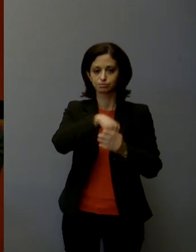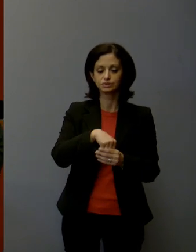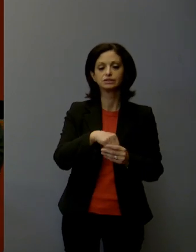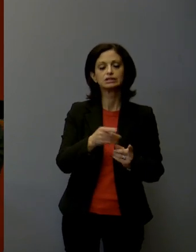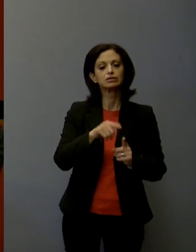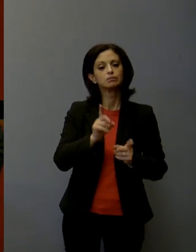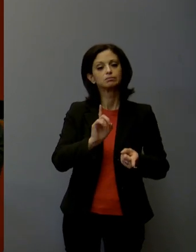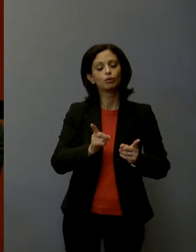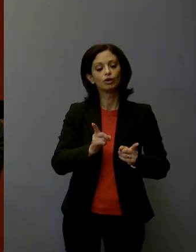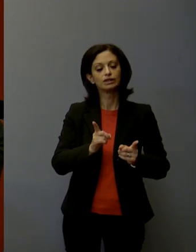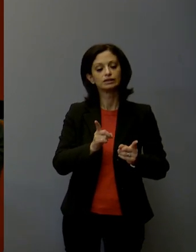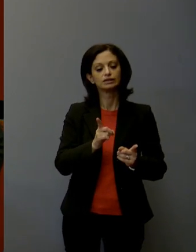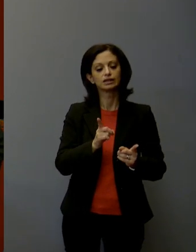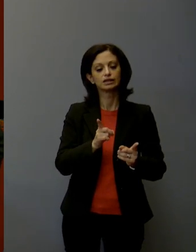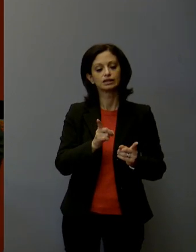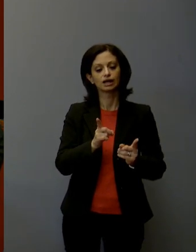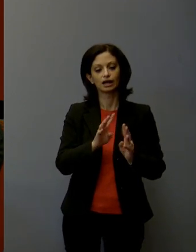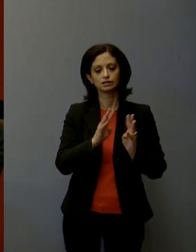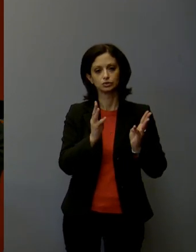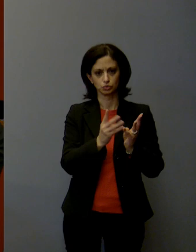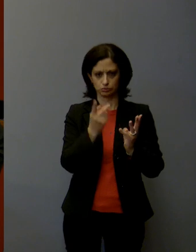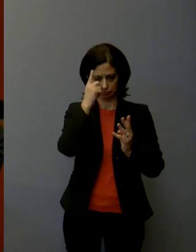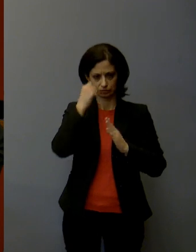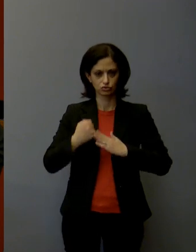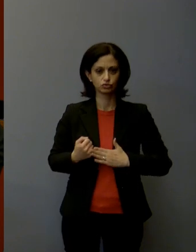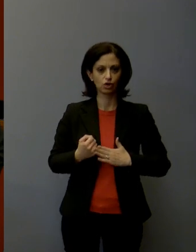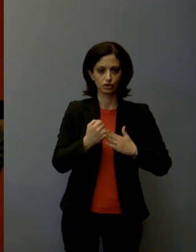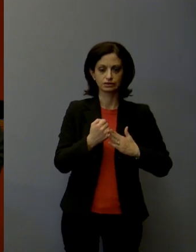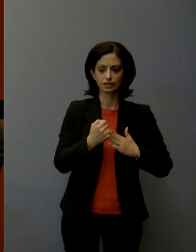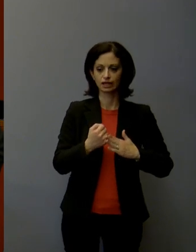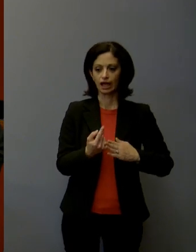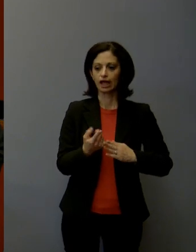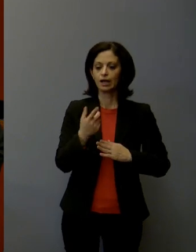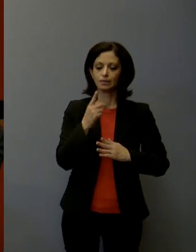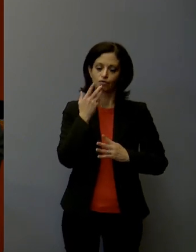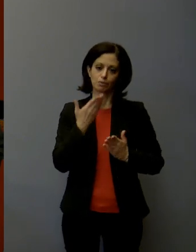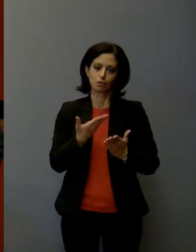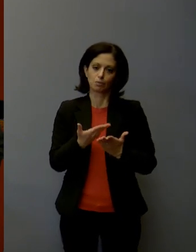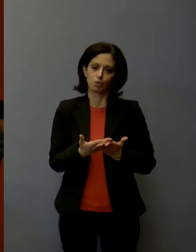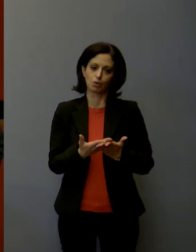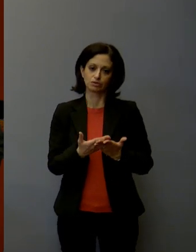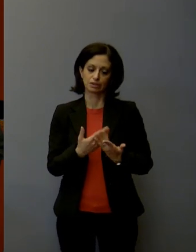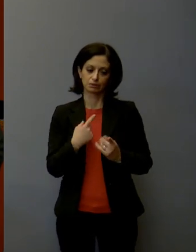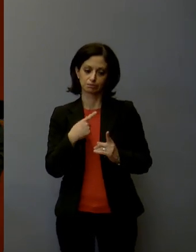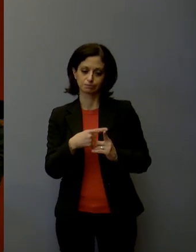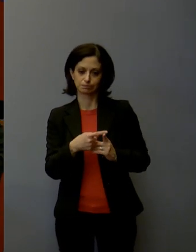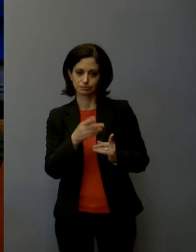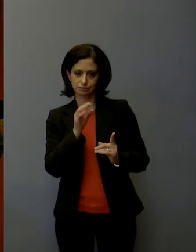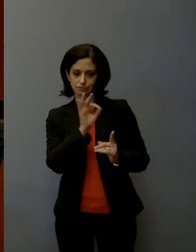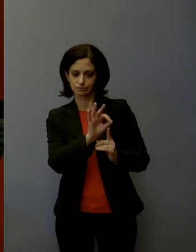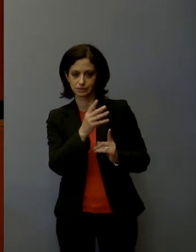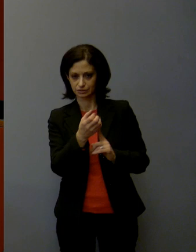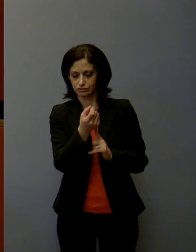che di Giunta che sosteniamo ma cerchiamo di dare una proposta costruttiva e alcune linee di indirizzo